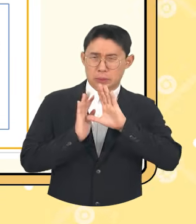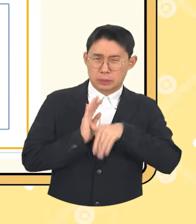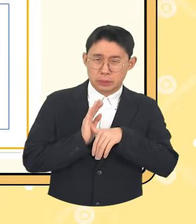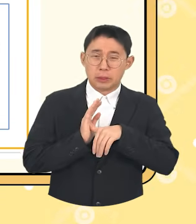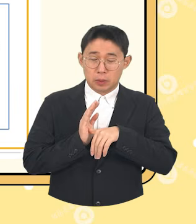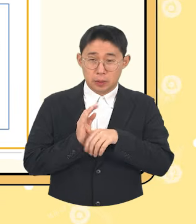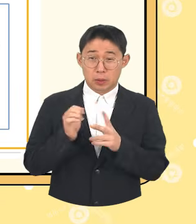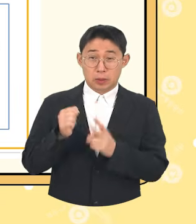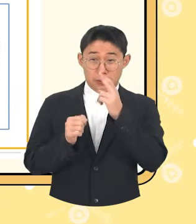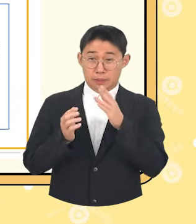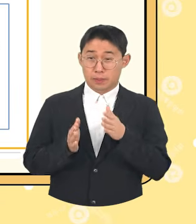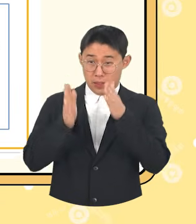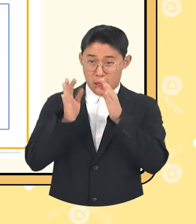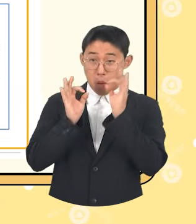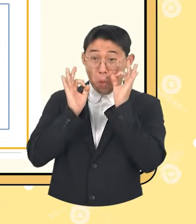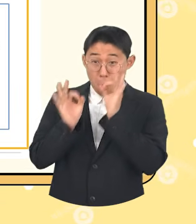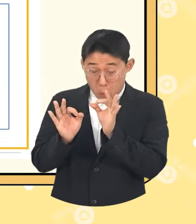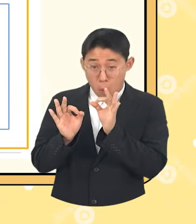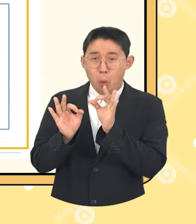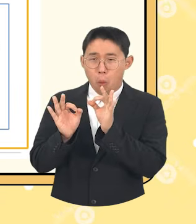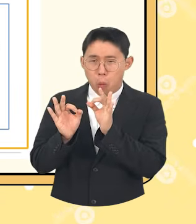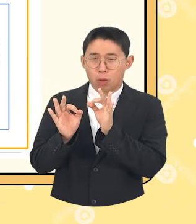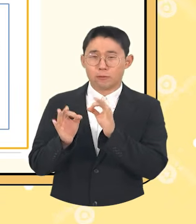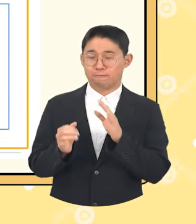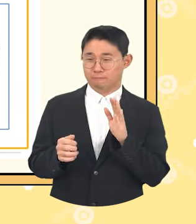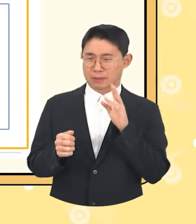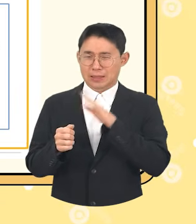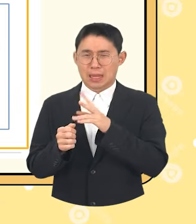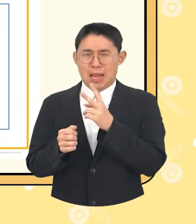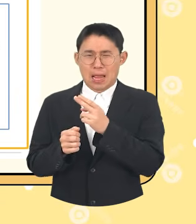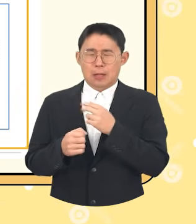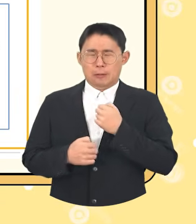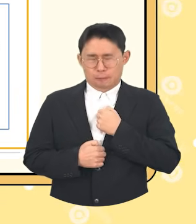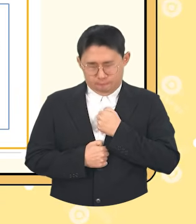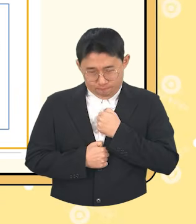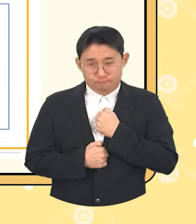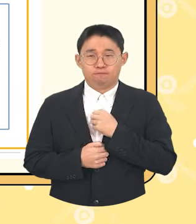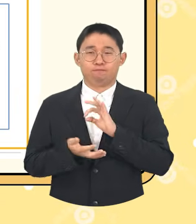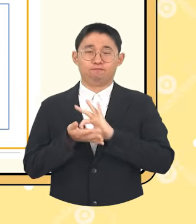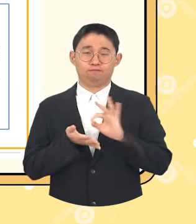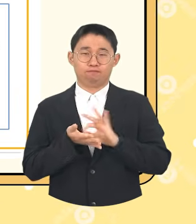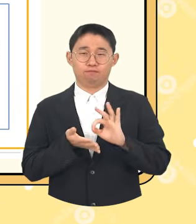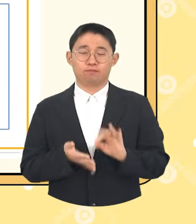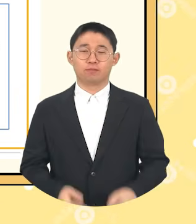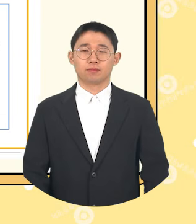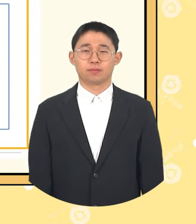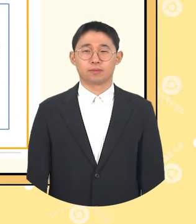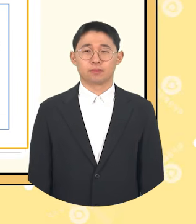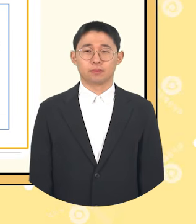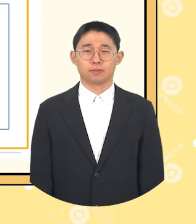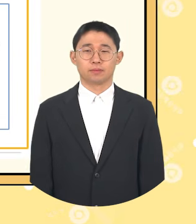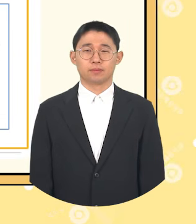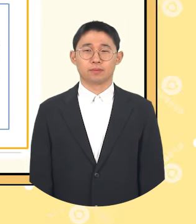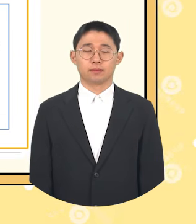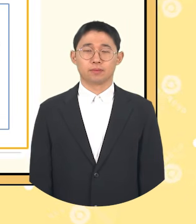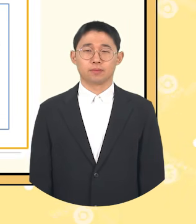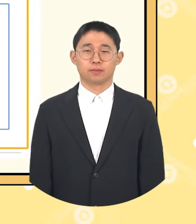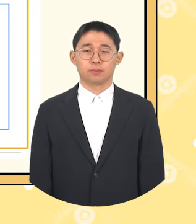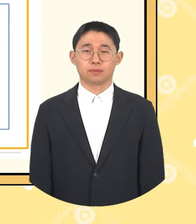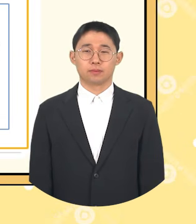가위를 사용할 때는 종이 자르는 방향을 조심히 보고 손이 다치지 않도록 안전하게 사용했어.